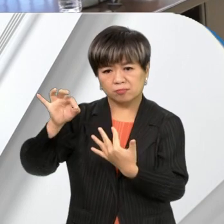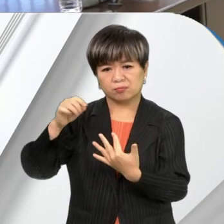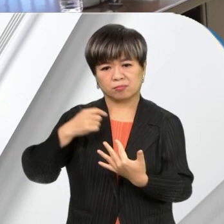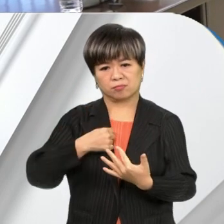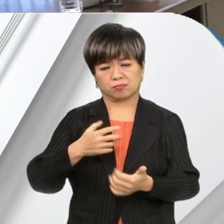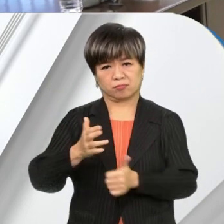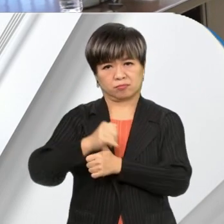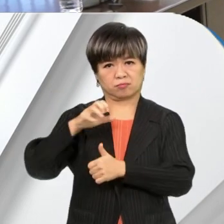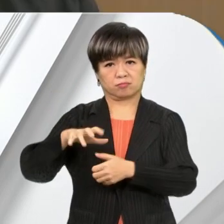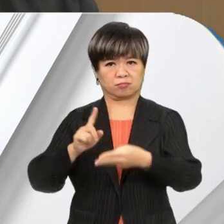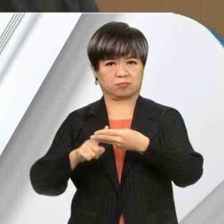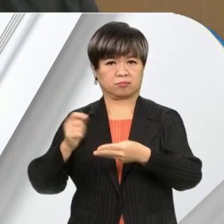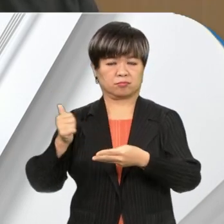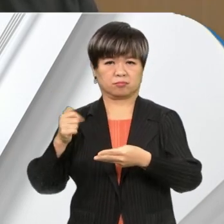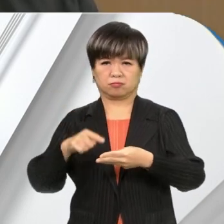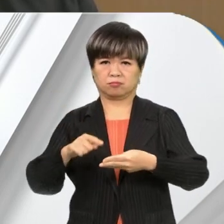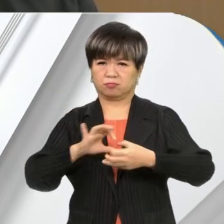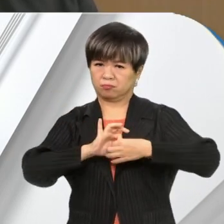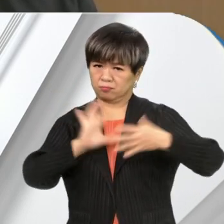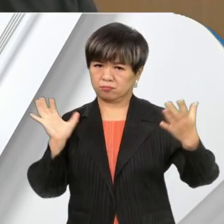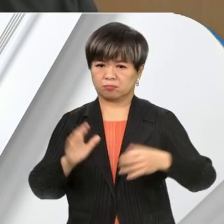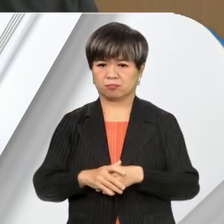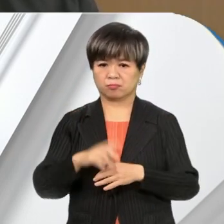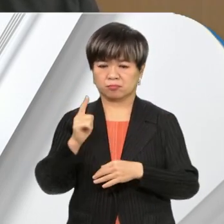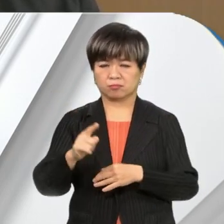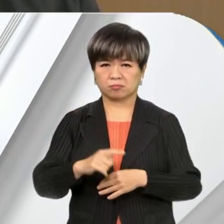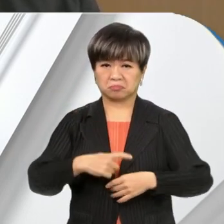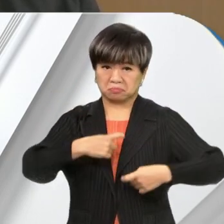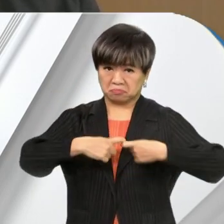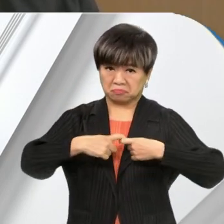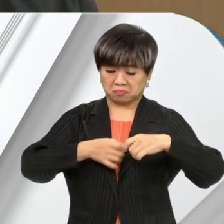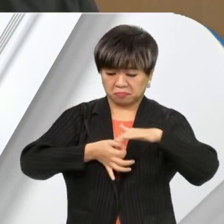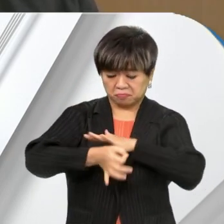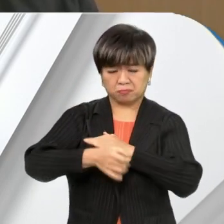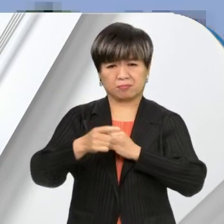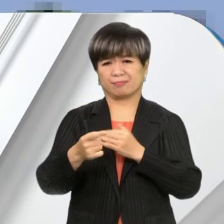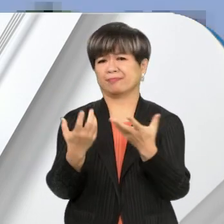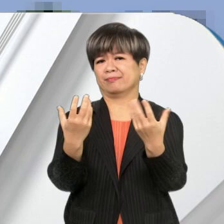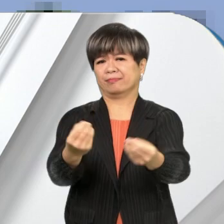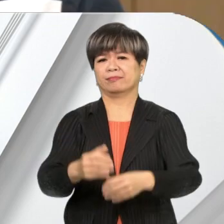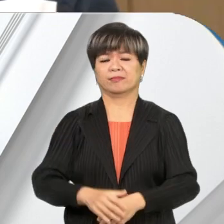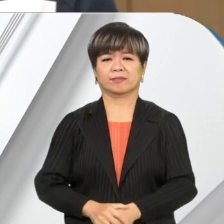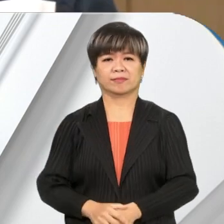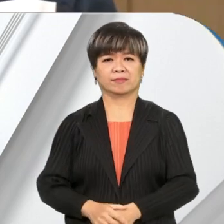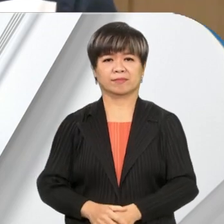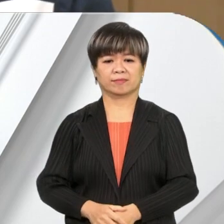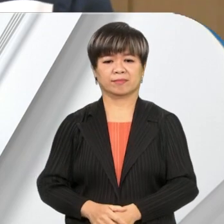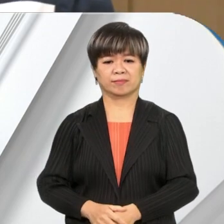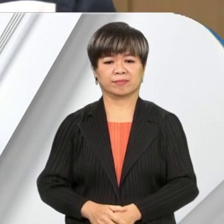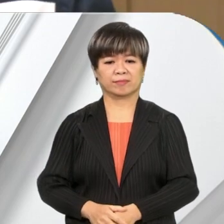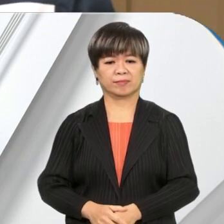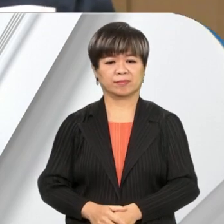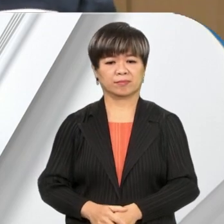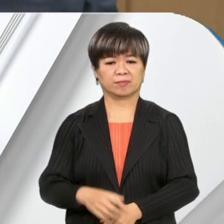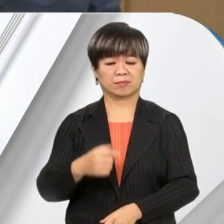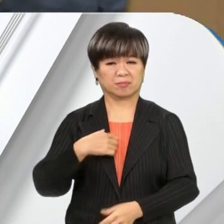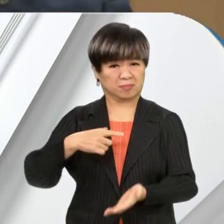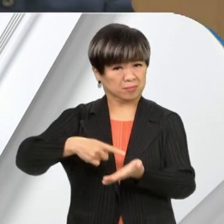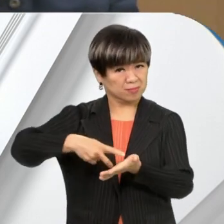实际的往来，无可能有所公开，向下回信的事实同联络。 我很多次的办公会议都